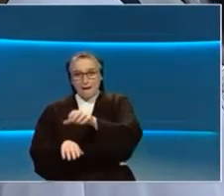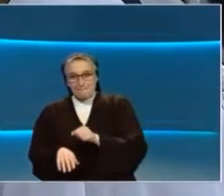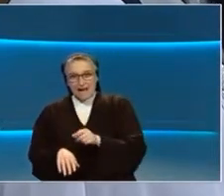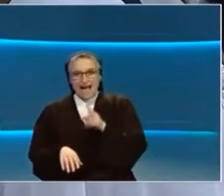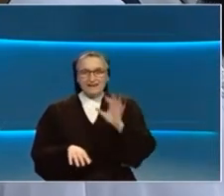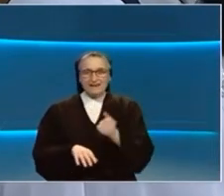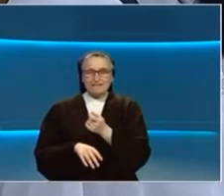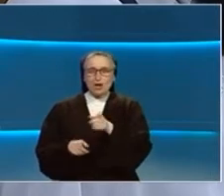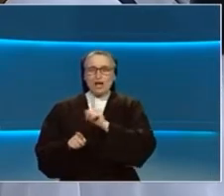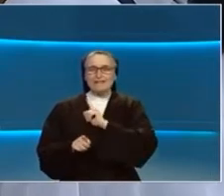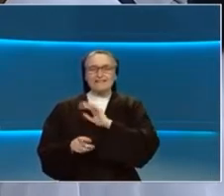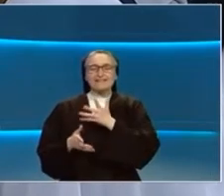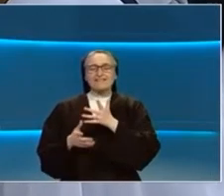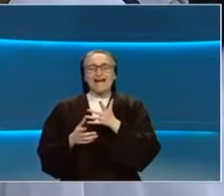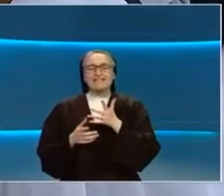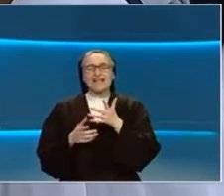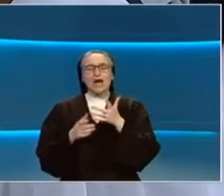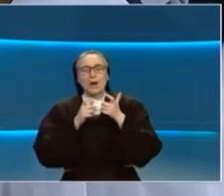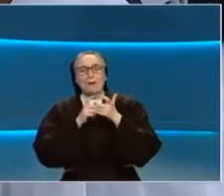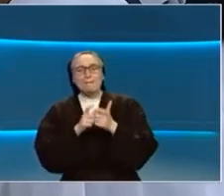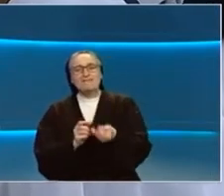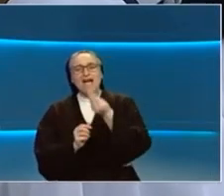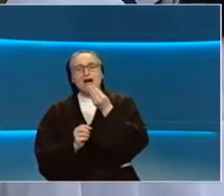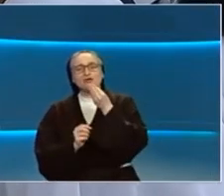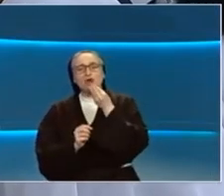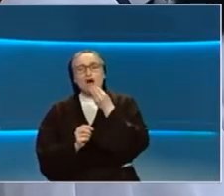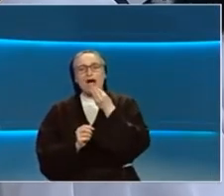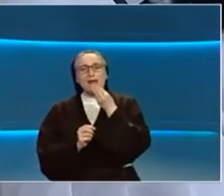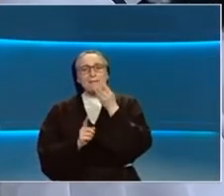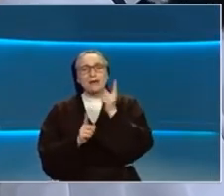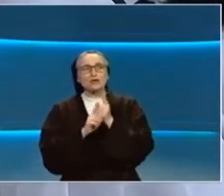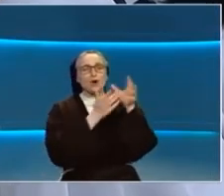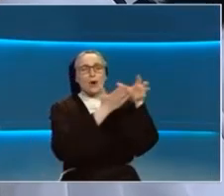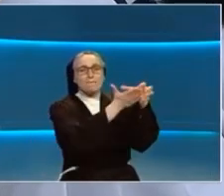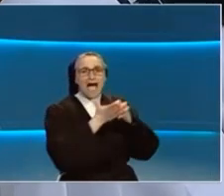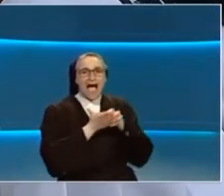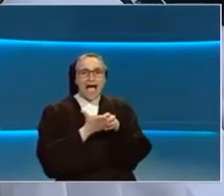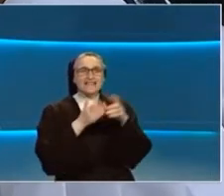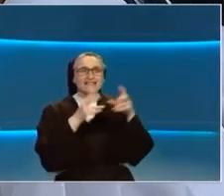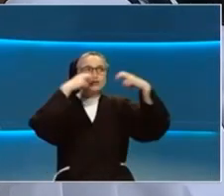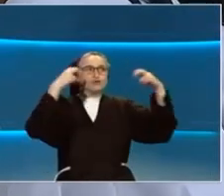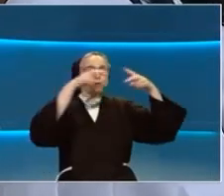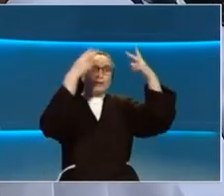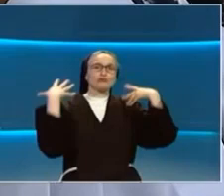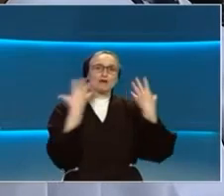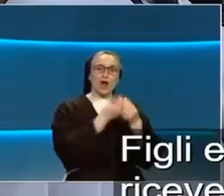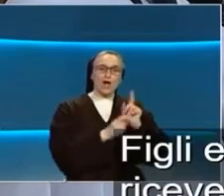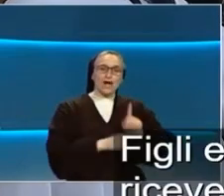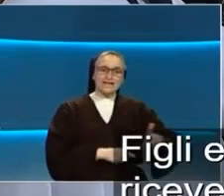viatico della vostra vita e pegno del convito eterno del cielo.